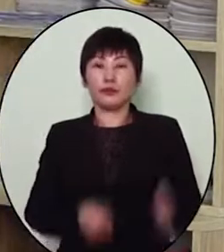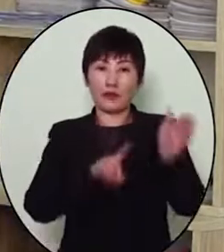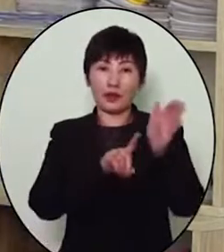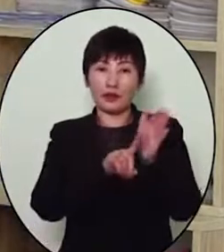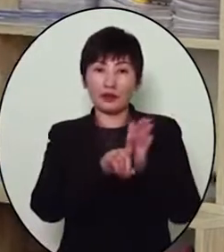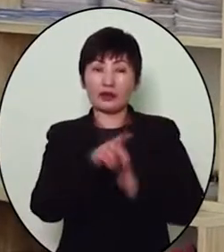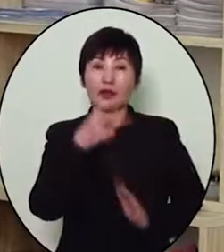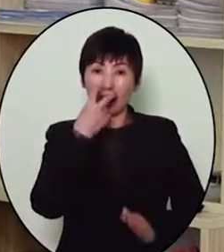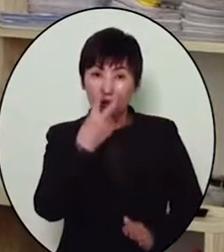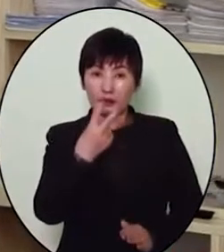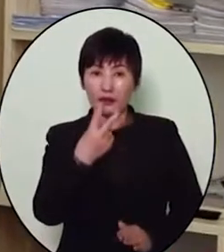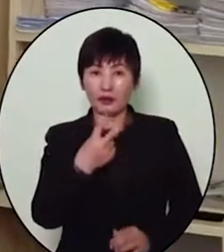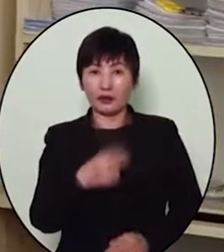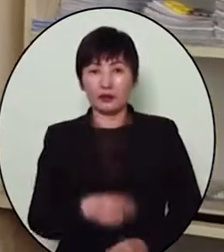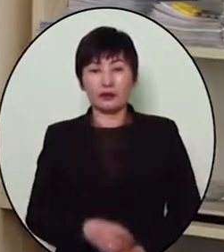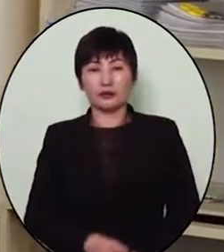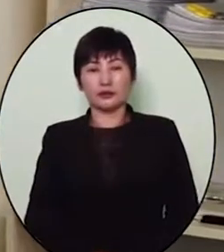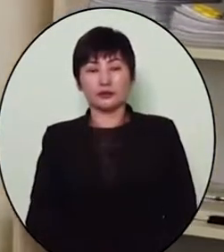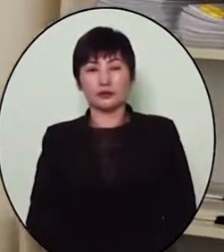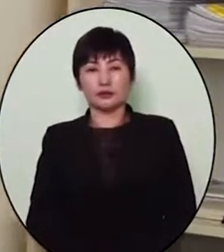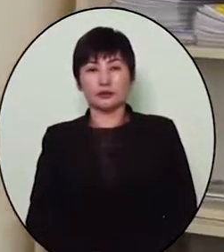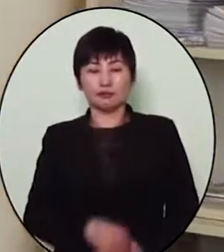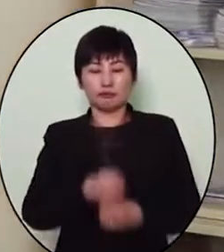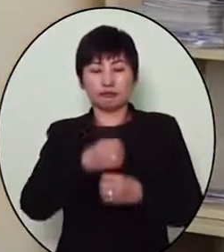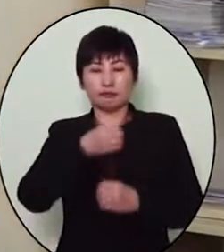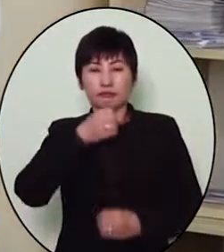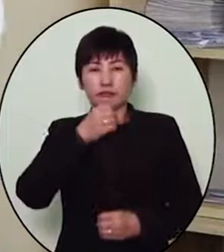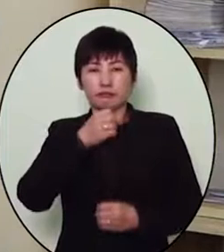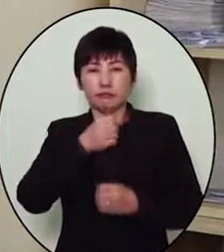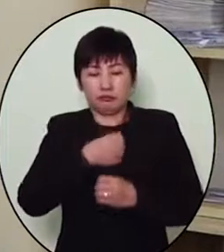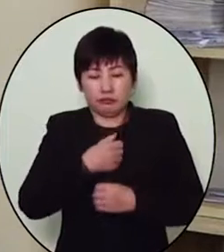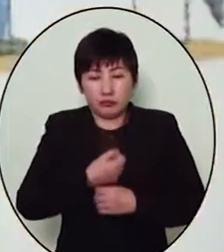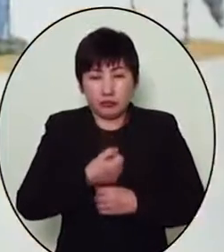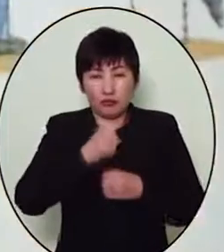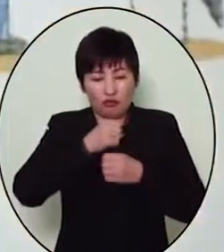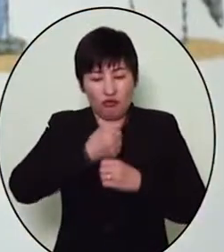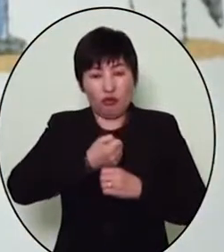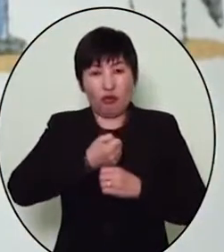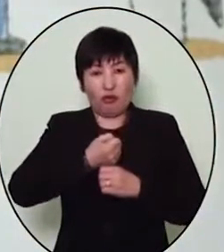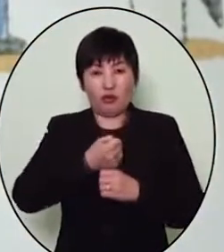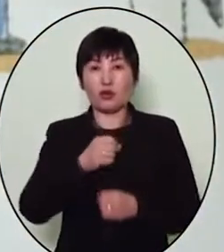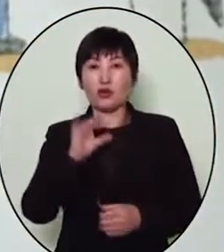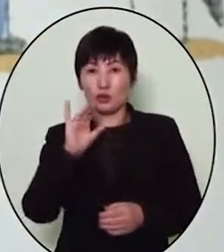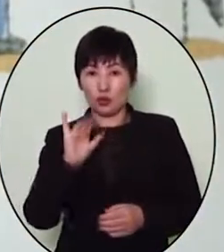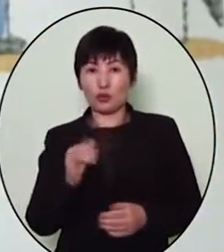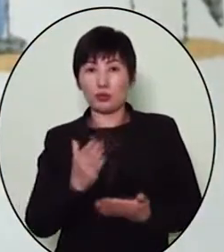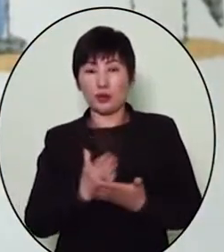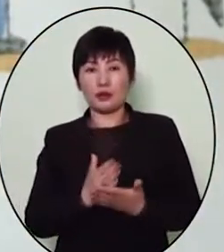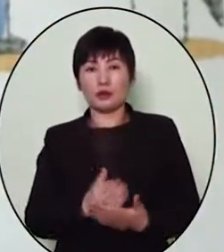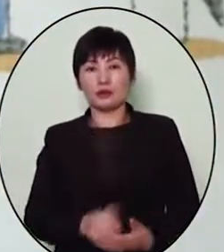Эхний хүүхдийг харъя. Эхний хүүхэд нуруугаа тонгоолгож өхтөж суусан